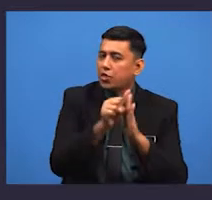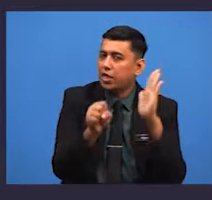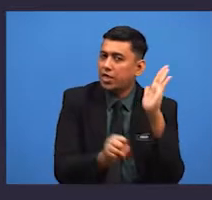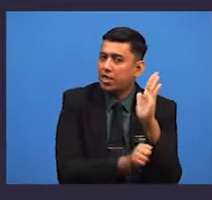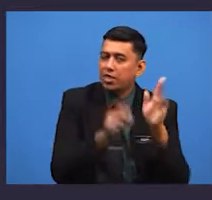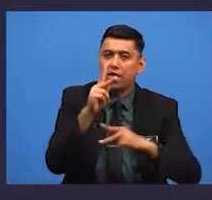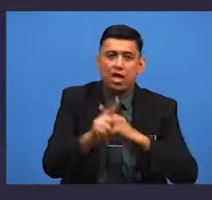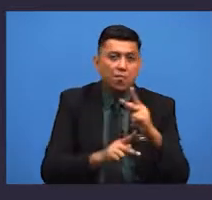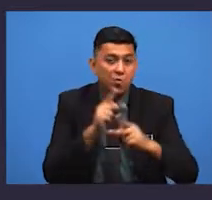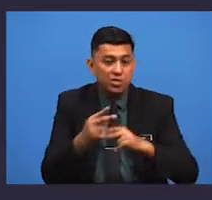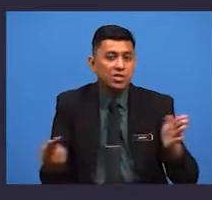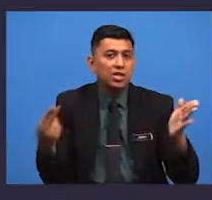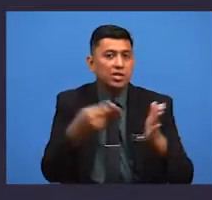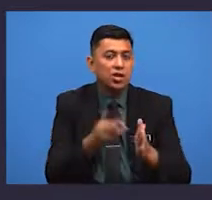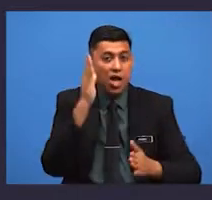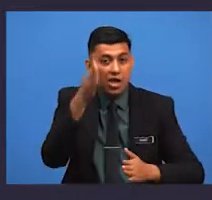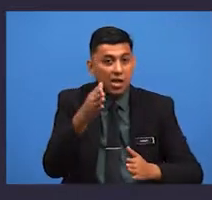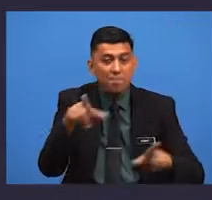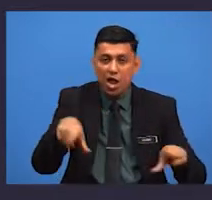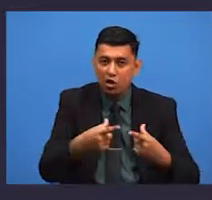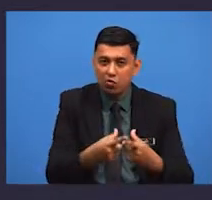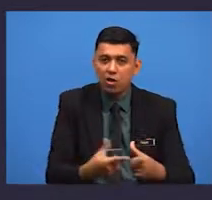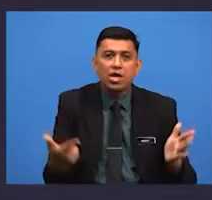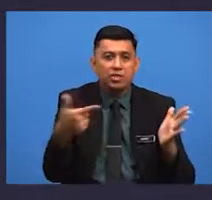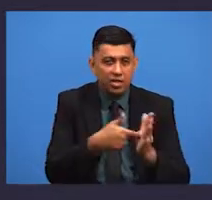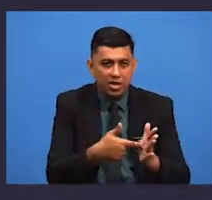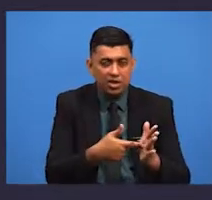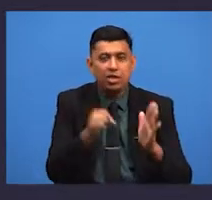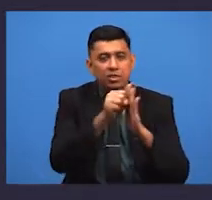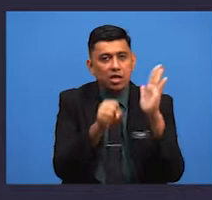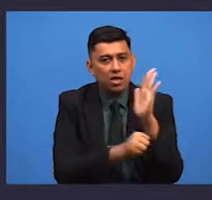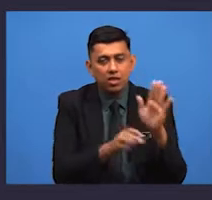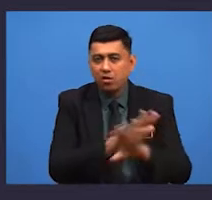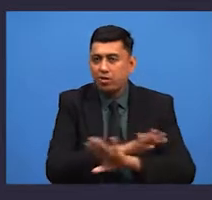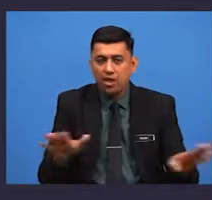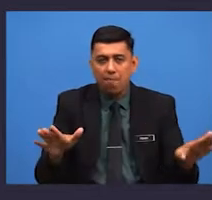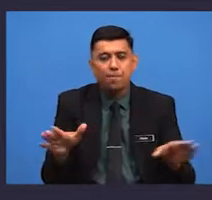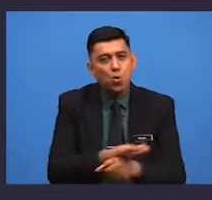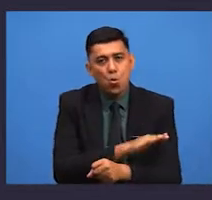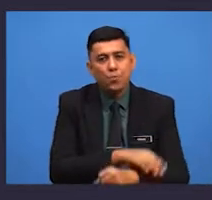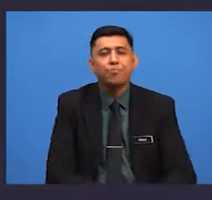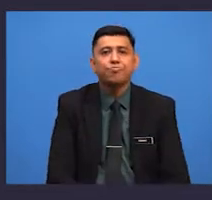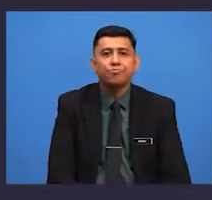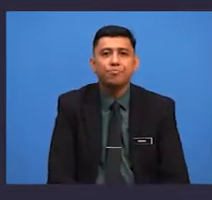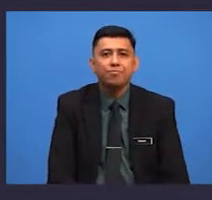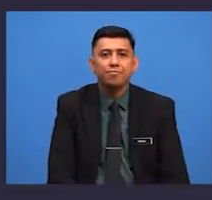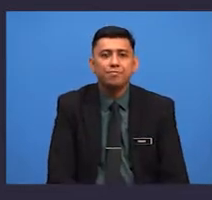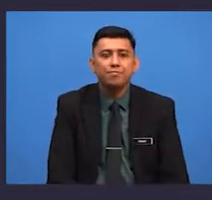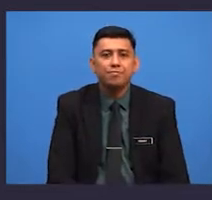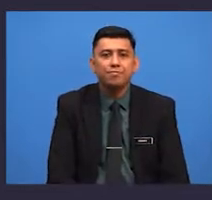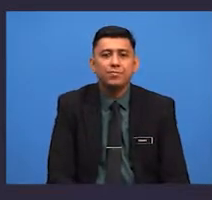syarat. Proses ulangan akan berlaku selagi syarat tidak dipenuhi.